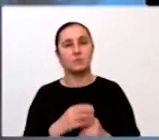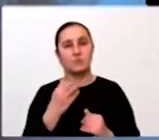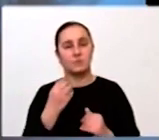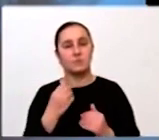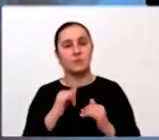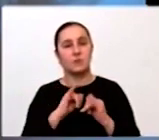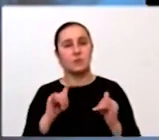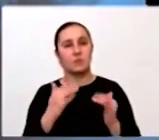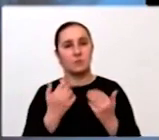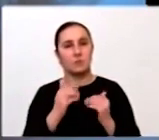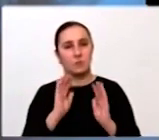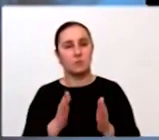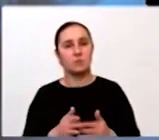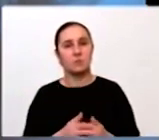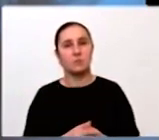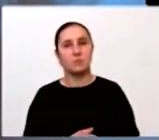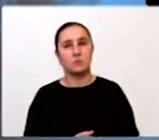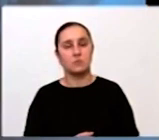Yana yaratib olamiz.